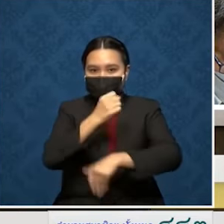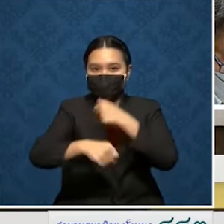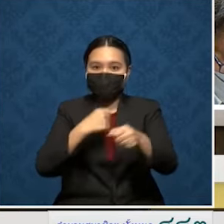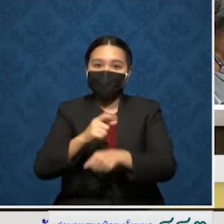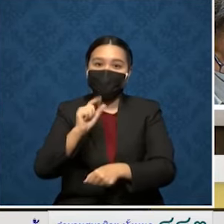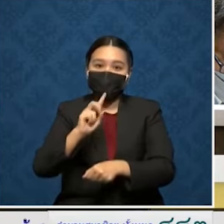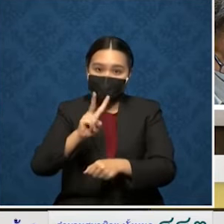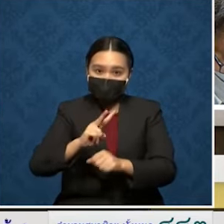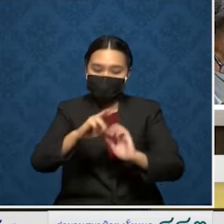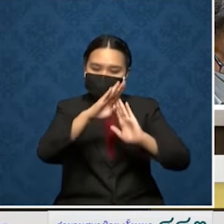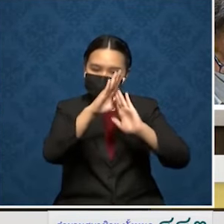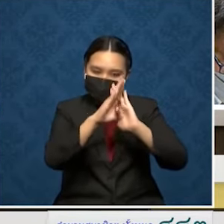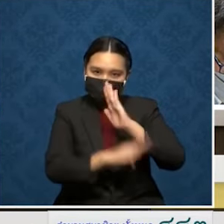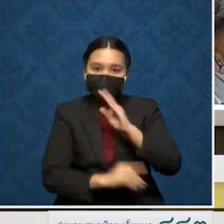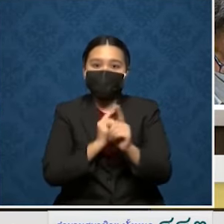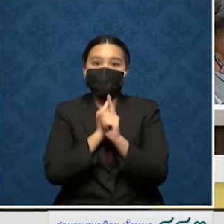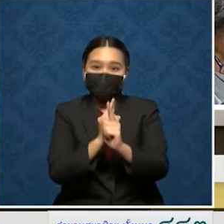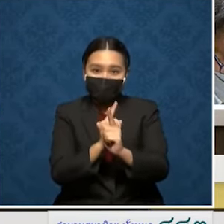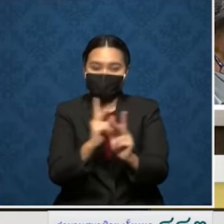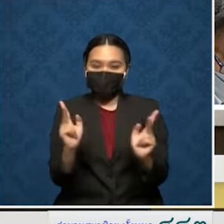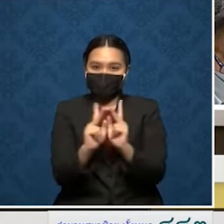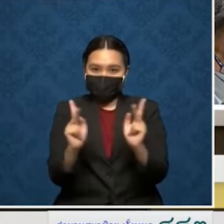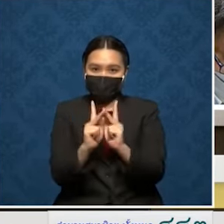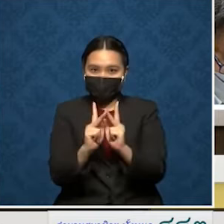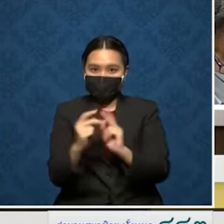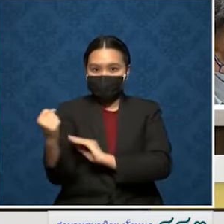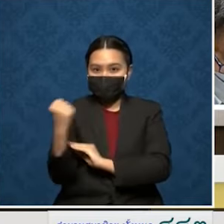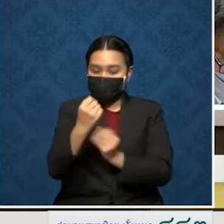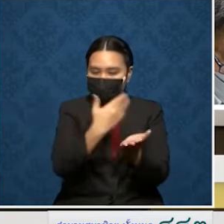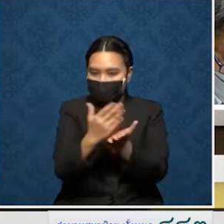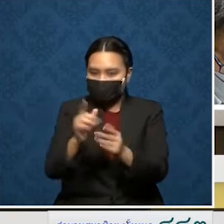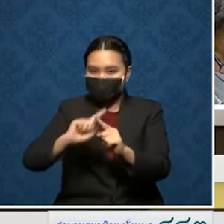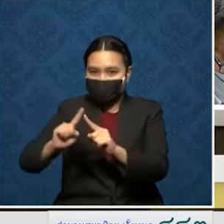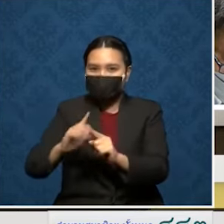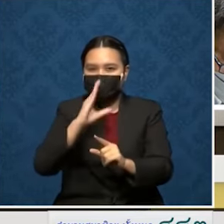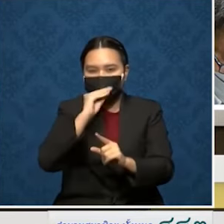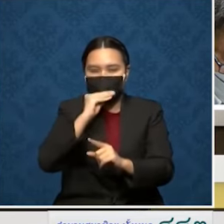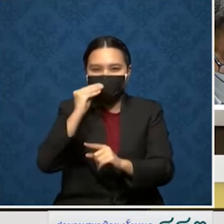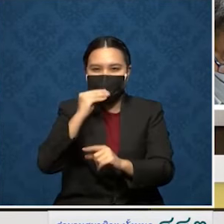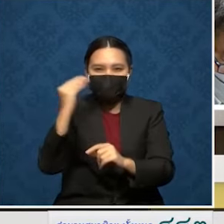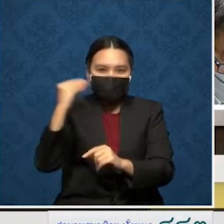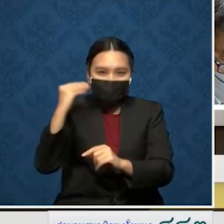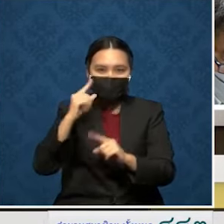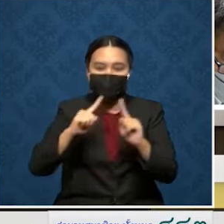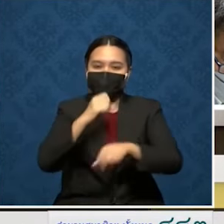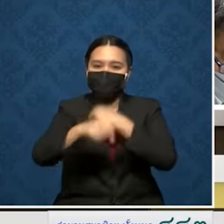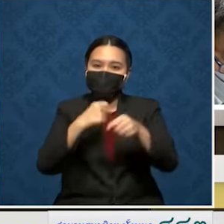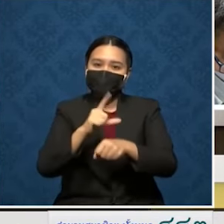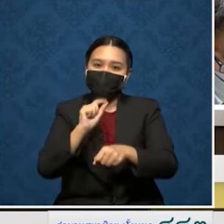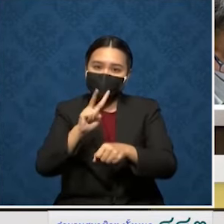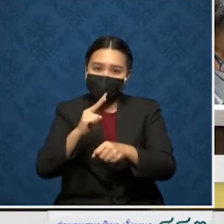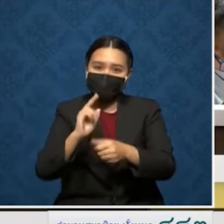ายอำนาจพูดกันมากในคณะกรรมการการกระจายอำนาจแต่22ปีที่ผ่านมาก็ไม่มีอะไรที่เปลี่ยนแปล